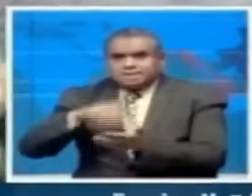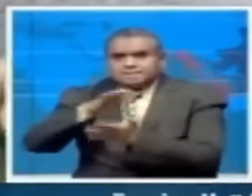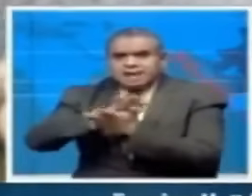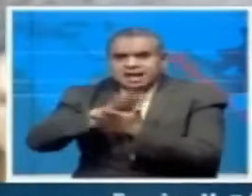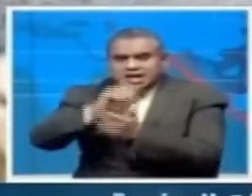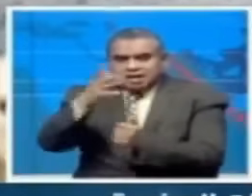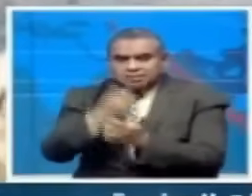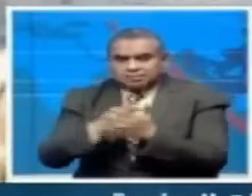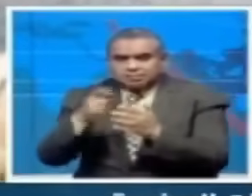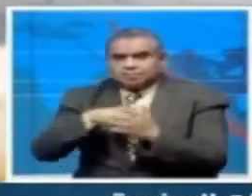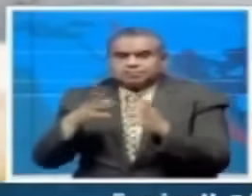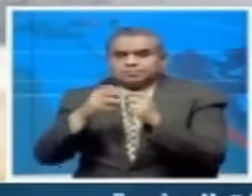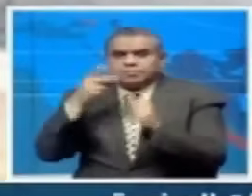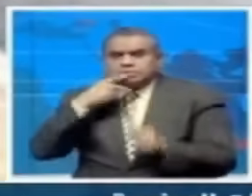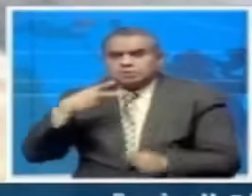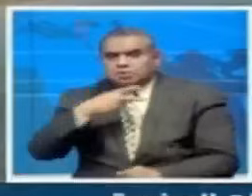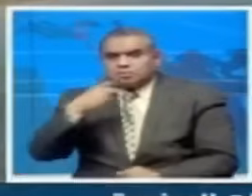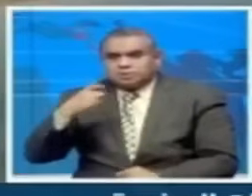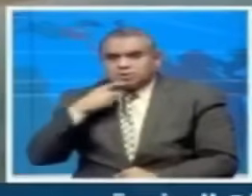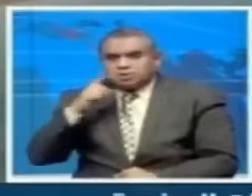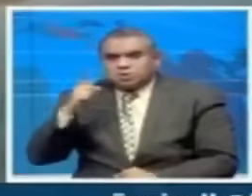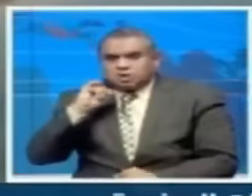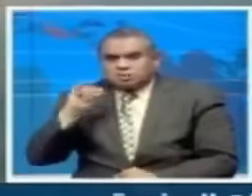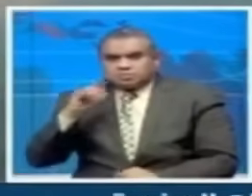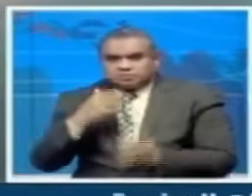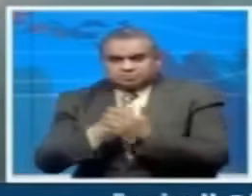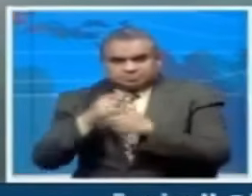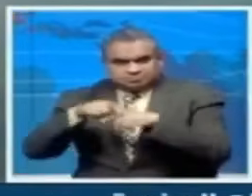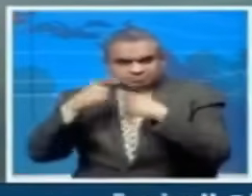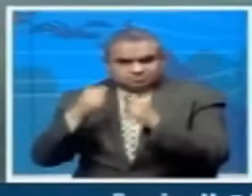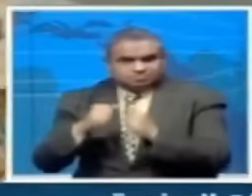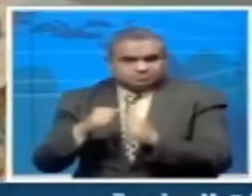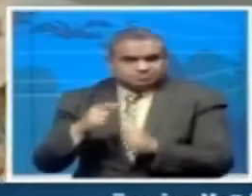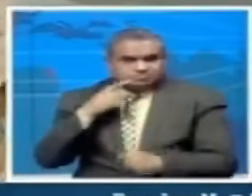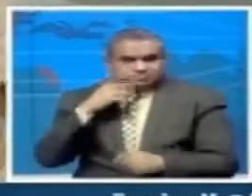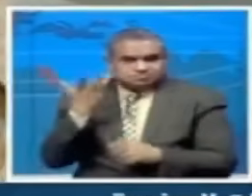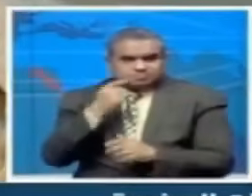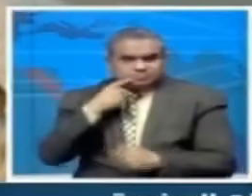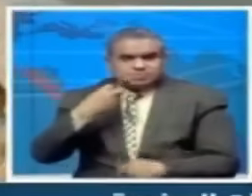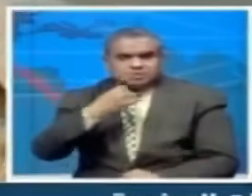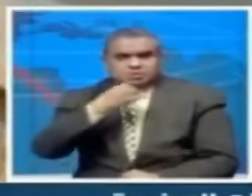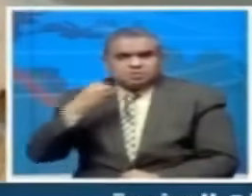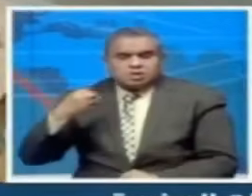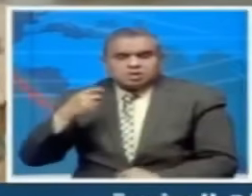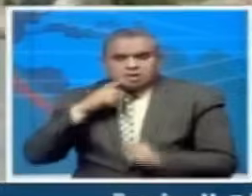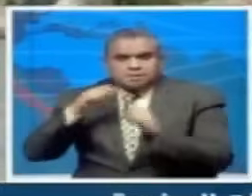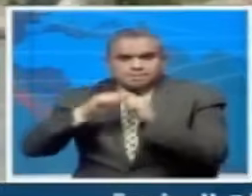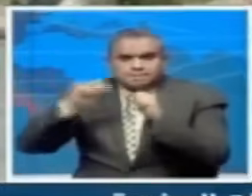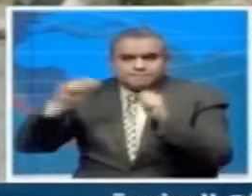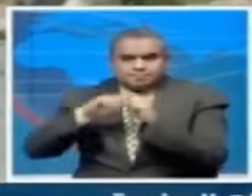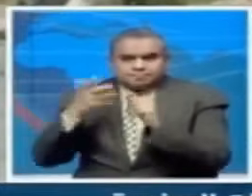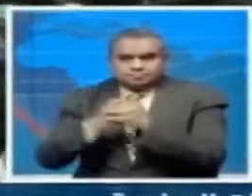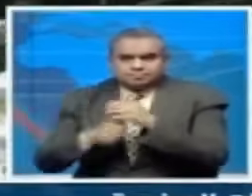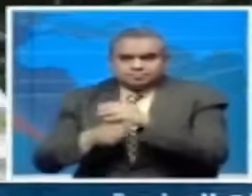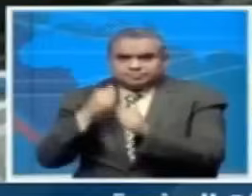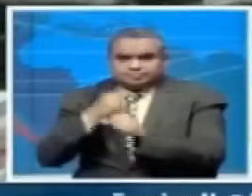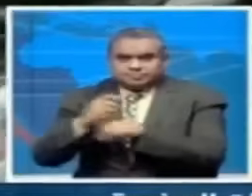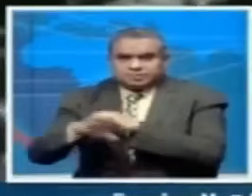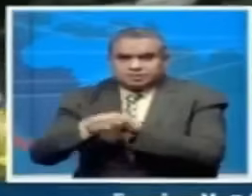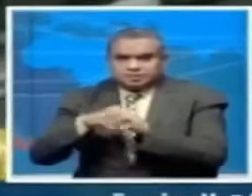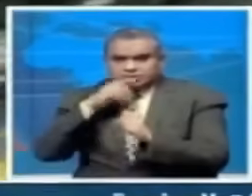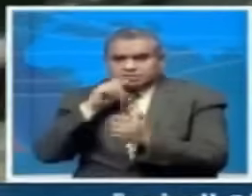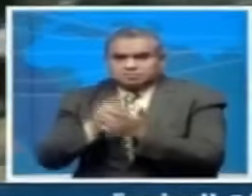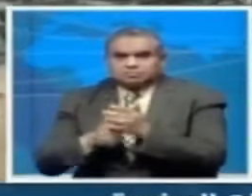ضبط وتدمير 201 حوض مياه بمساحة من 20 إلى 30 مترا مكعبا و52